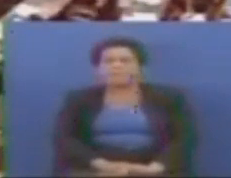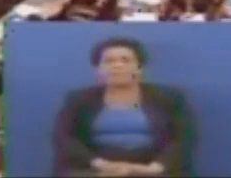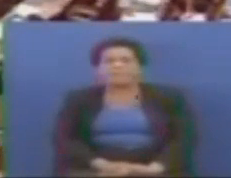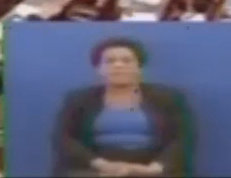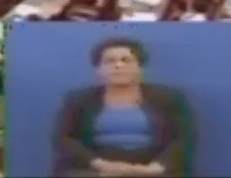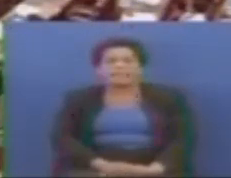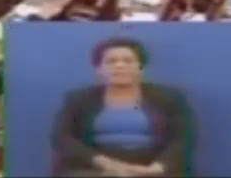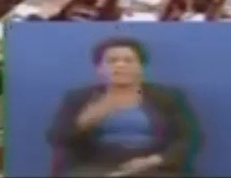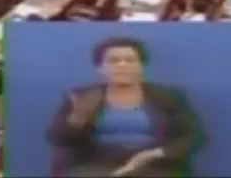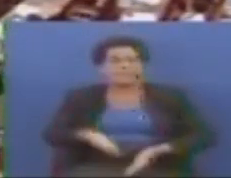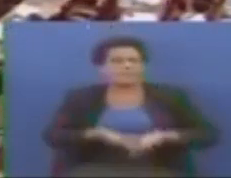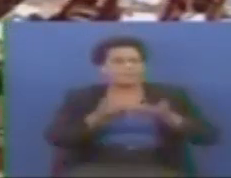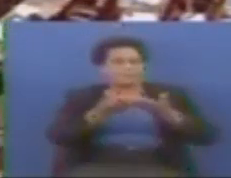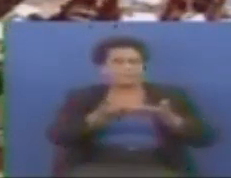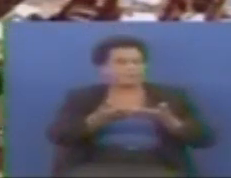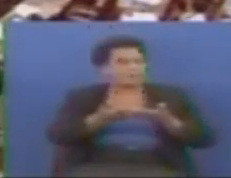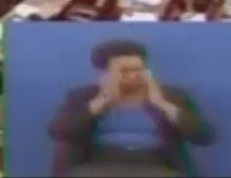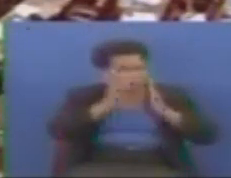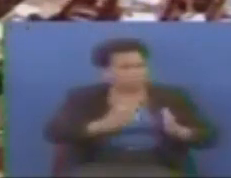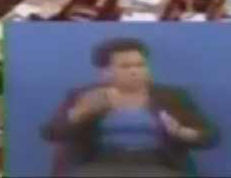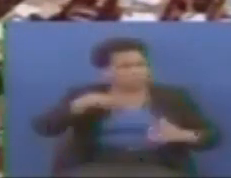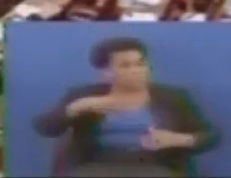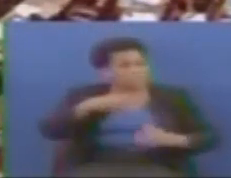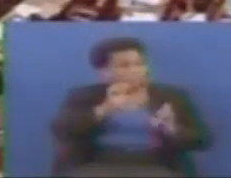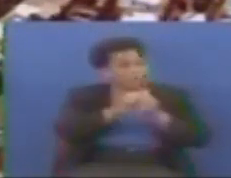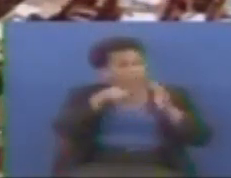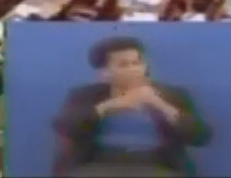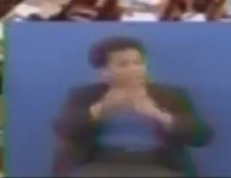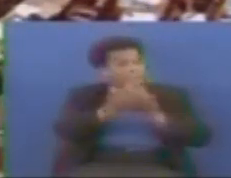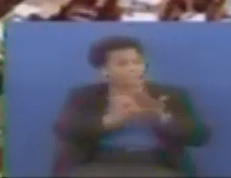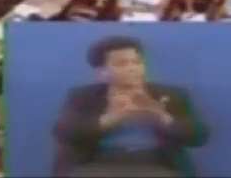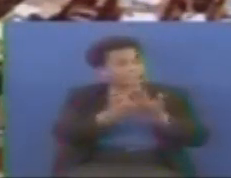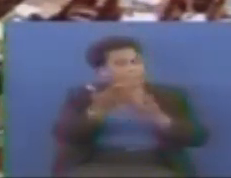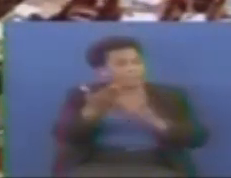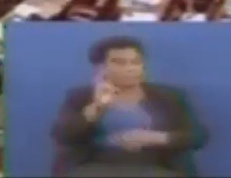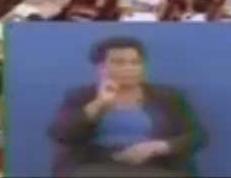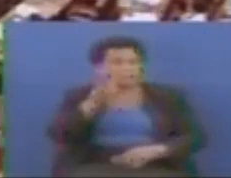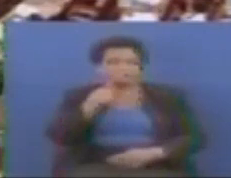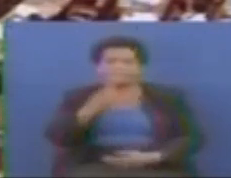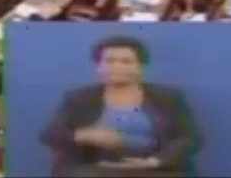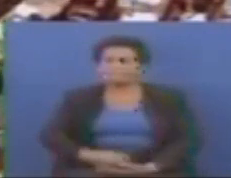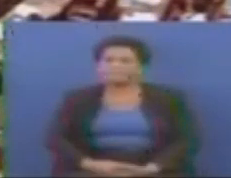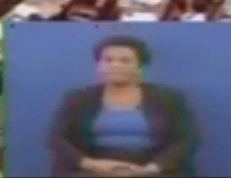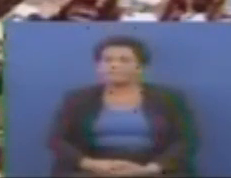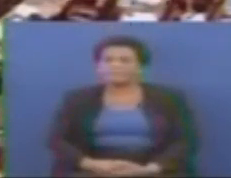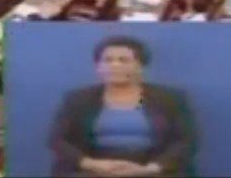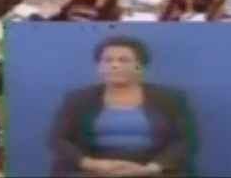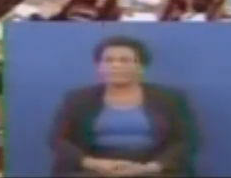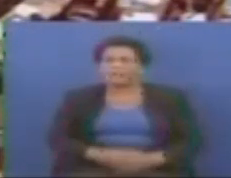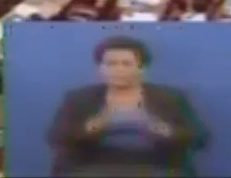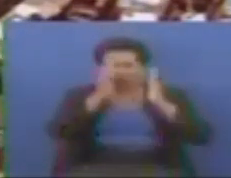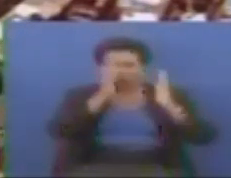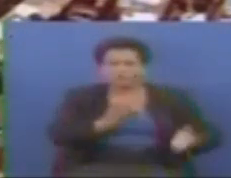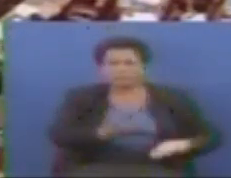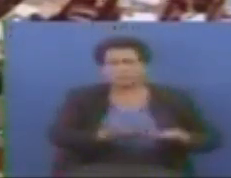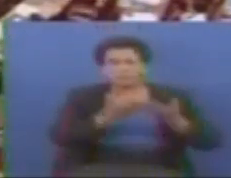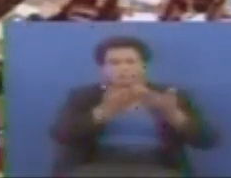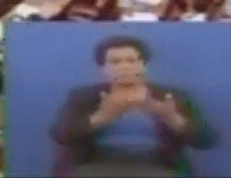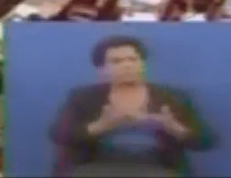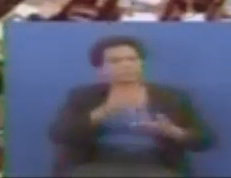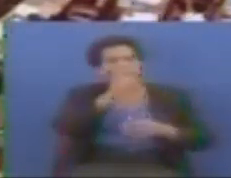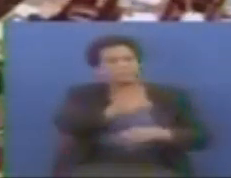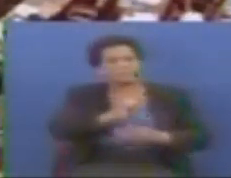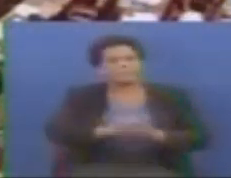kulia, unaangalia kushoto, unaangalia kulia tena, alafu unakata kwa mwendo wa kawaida, siko kukimbia wala mwendo wa